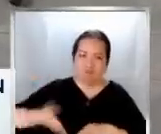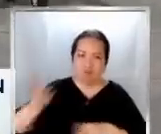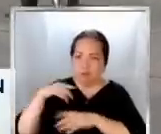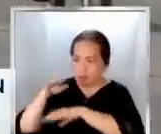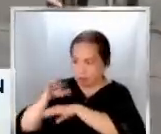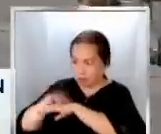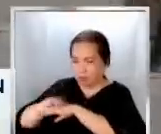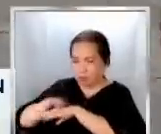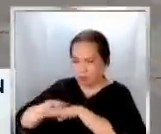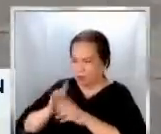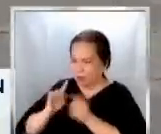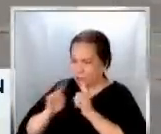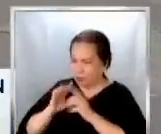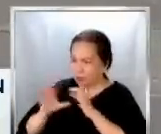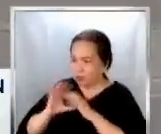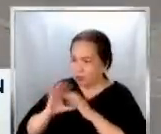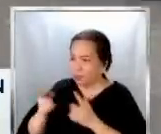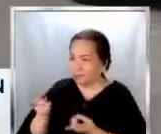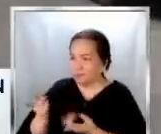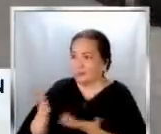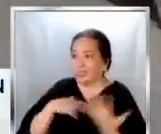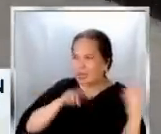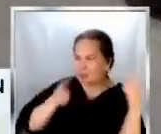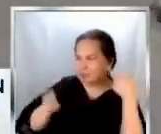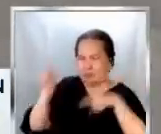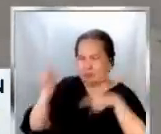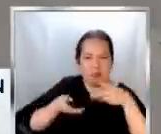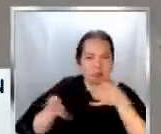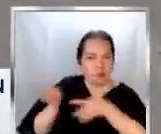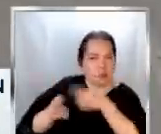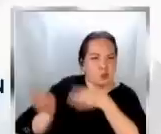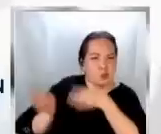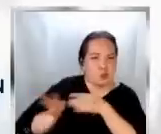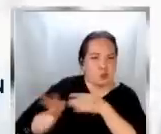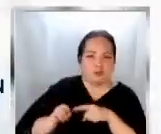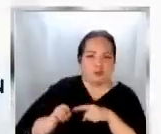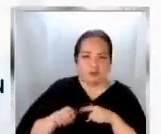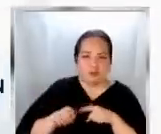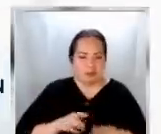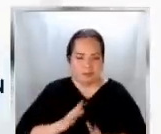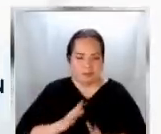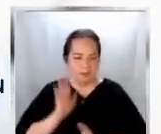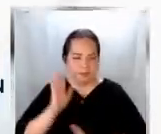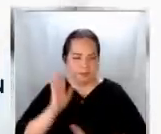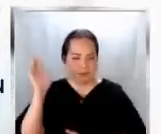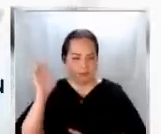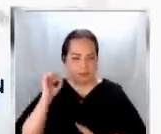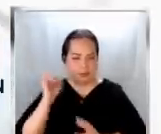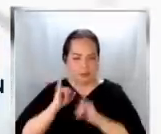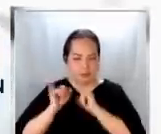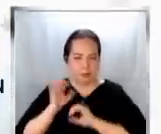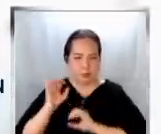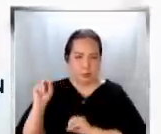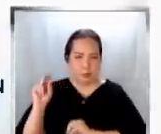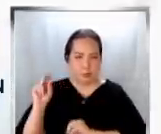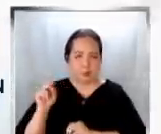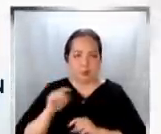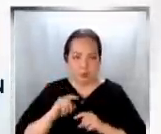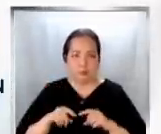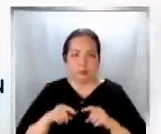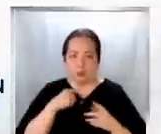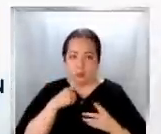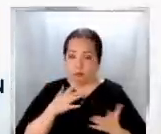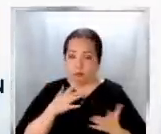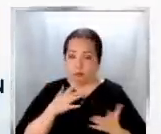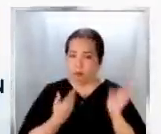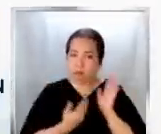na umaani ngayon ng matinding batikos sa social media, pero hindi siya nagpaunlak ng panayam. Pumayag lamang siyang banggitin namin na ang kanya raw pinangahawakan